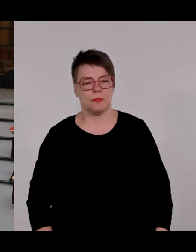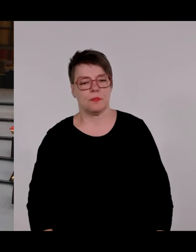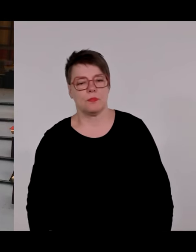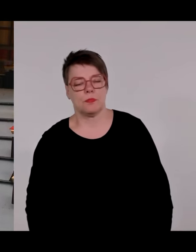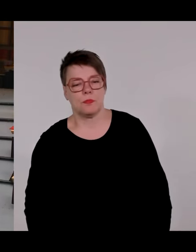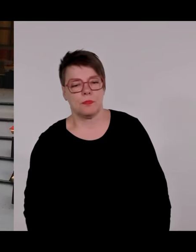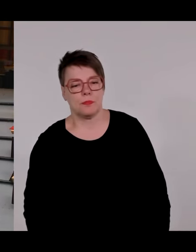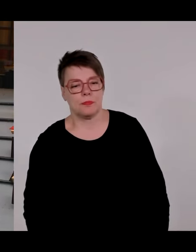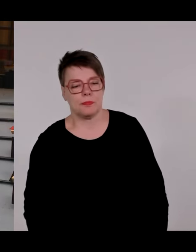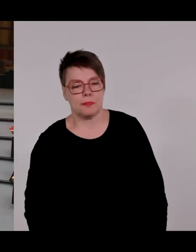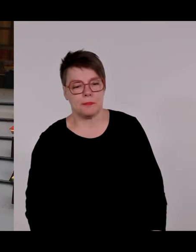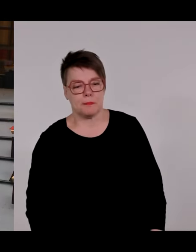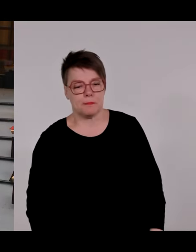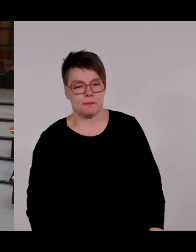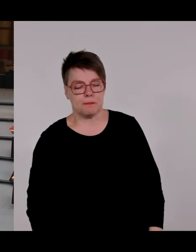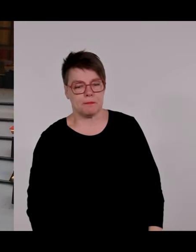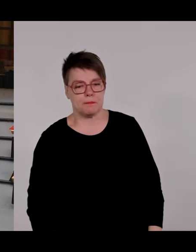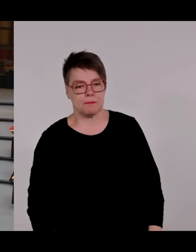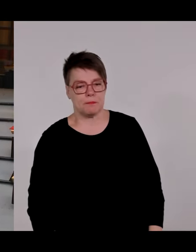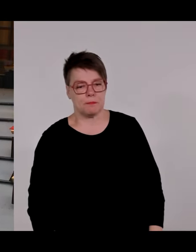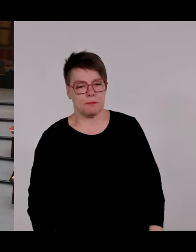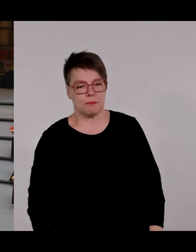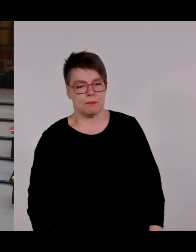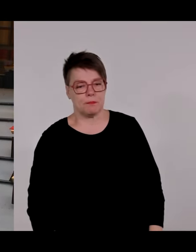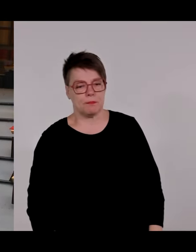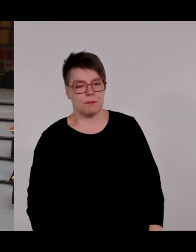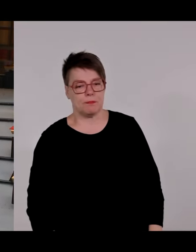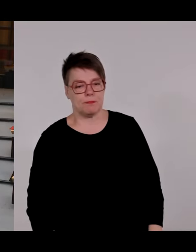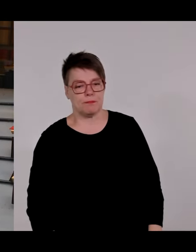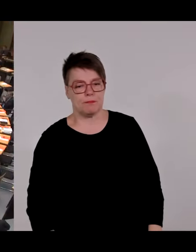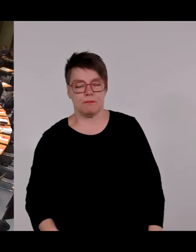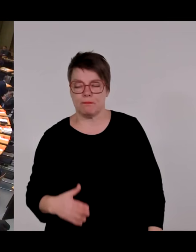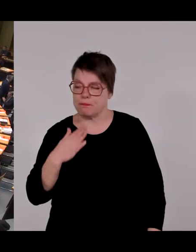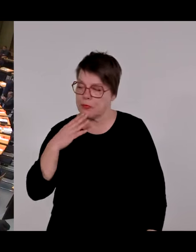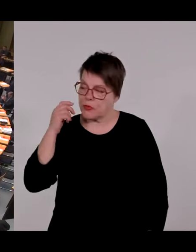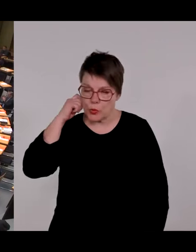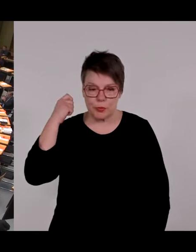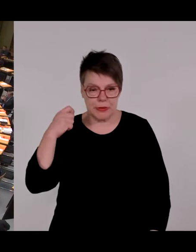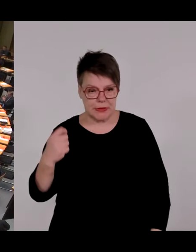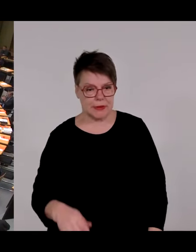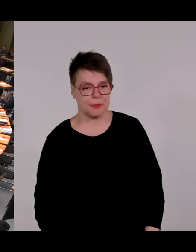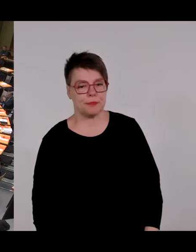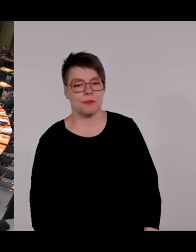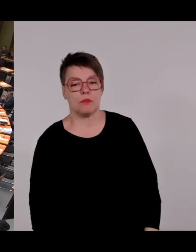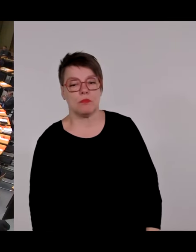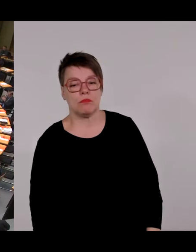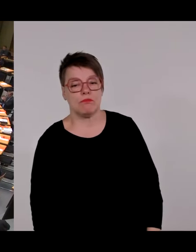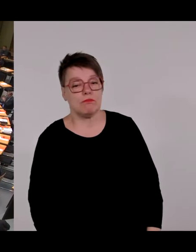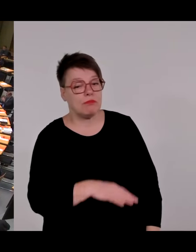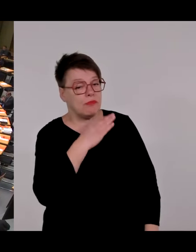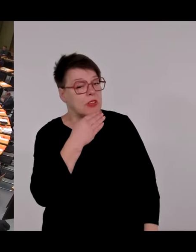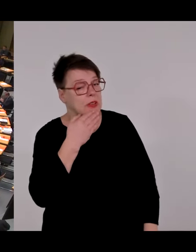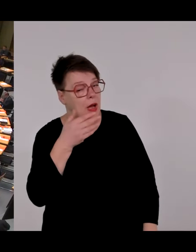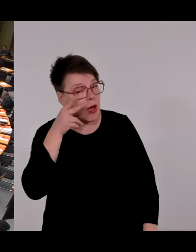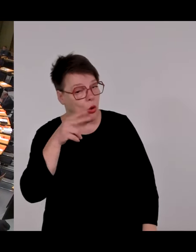Vielen Dank, Herr Kollege. Für die Fraktion Bündnis 90 Grüne hat zunächst die Kollegin Kappeck das Wort.